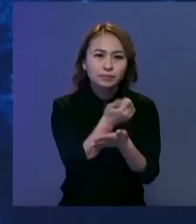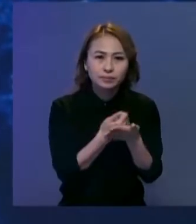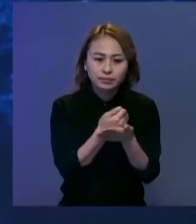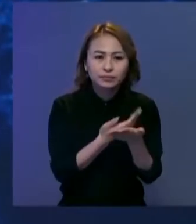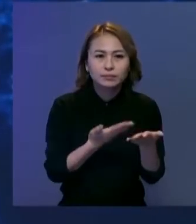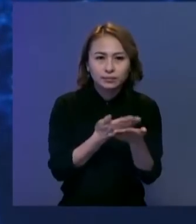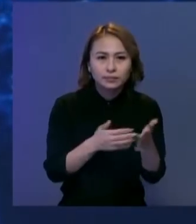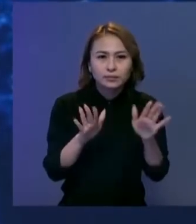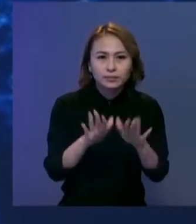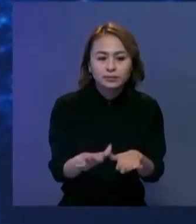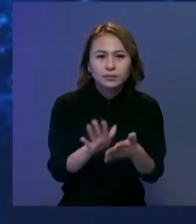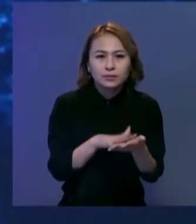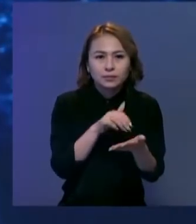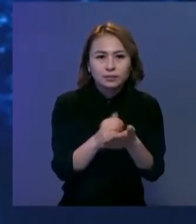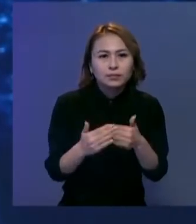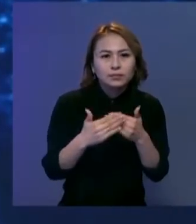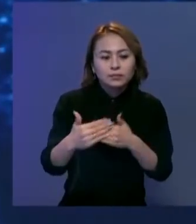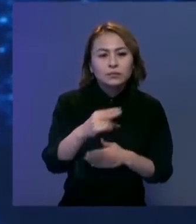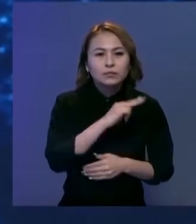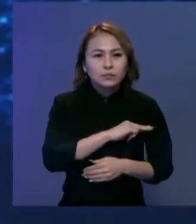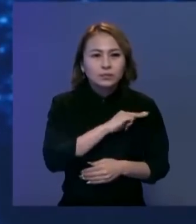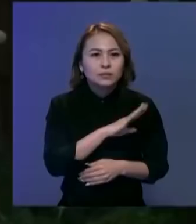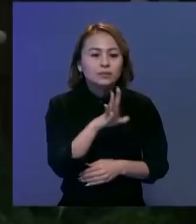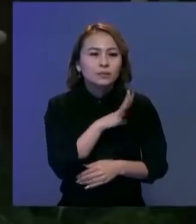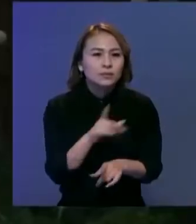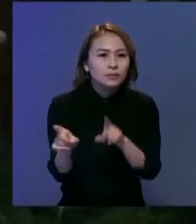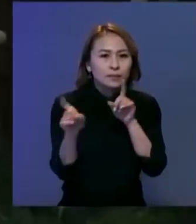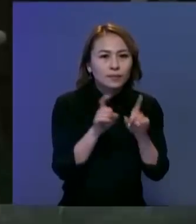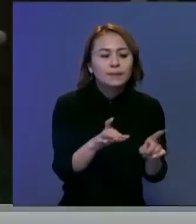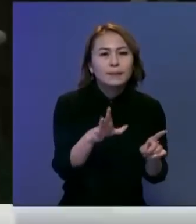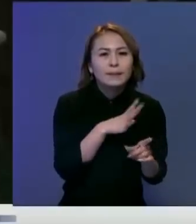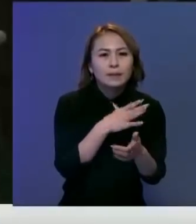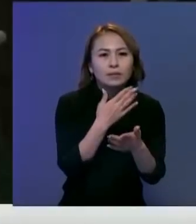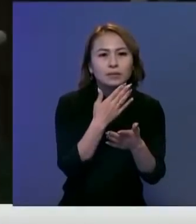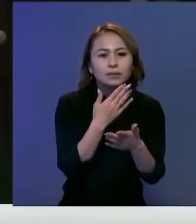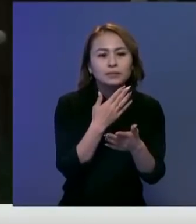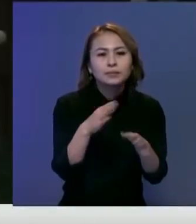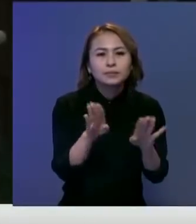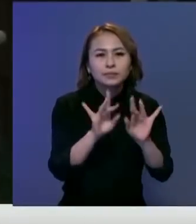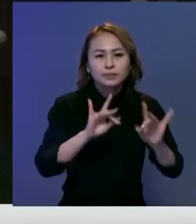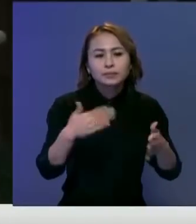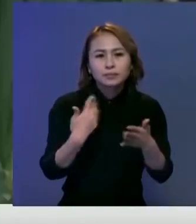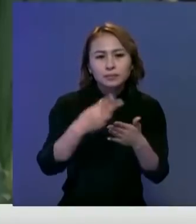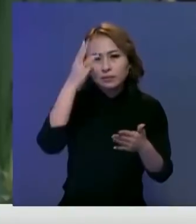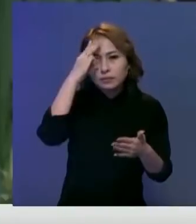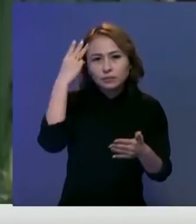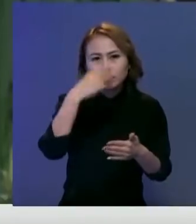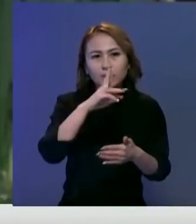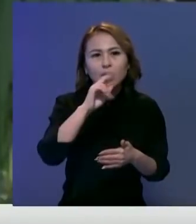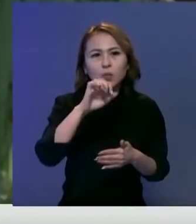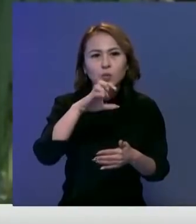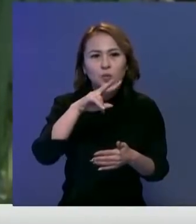мобилді кенгсе пандемияның кесірінен қашықтан жұмыс төге көшкендер үшін таптырмасын дүние екенін айтады. Мәселен,